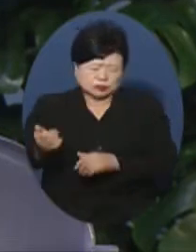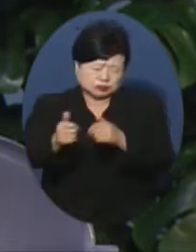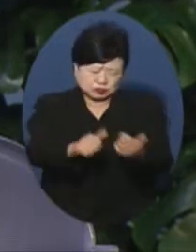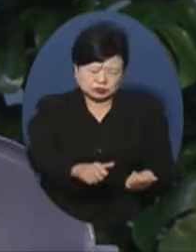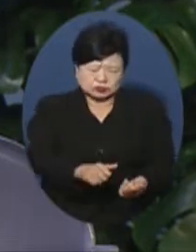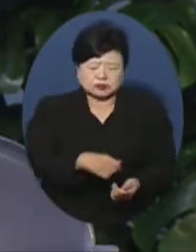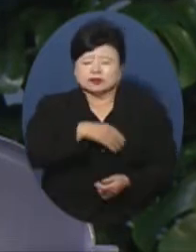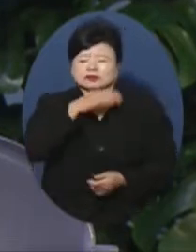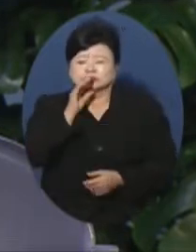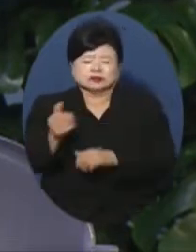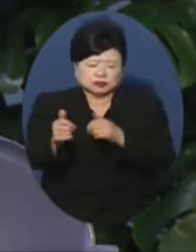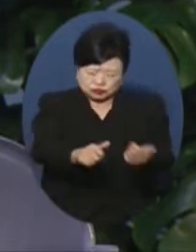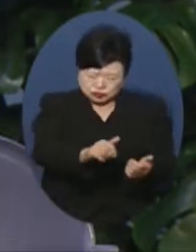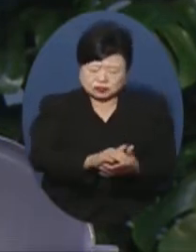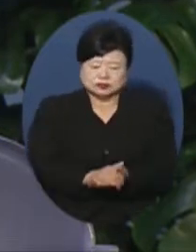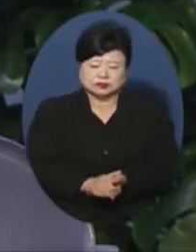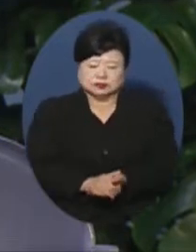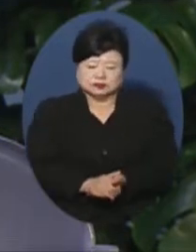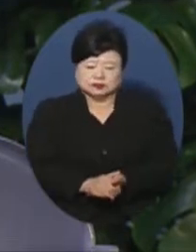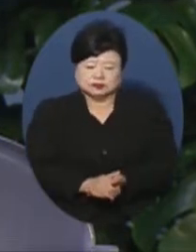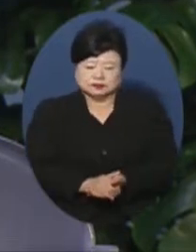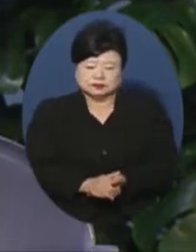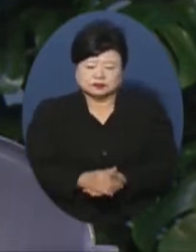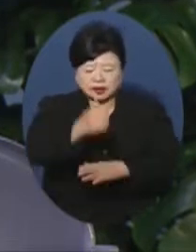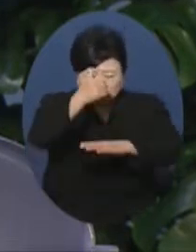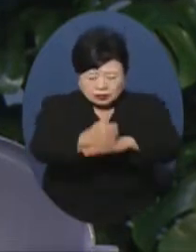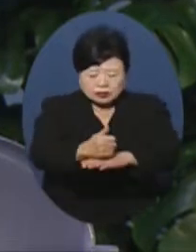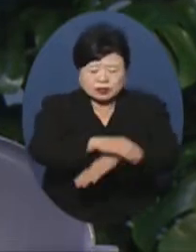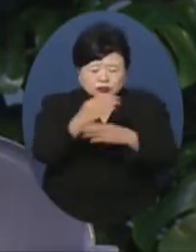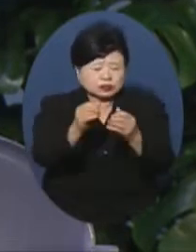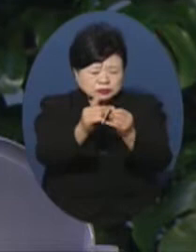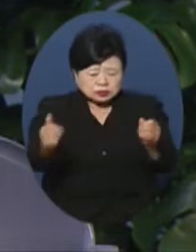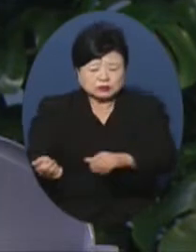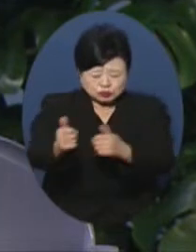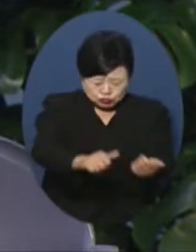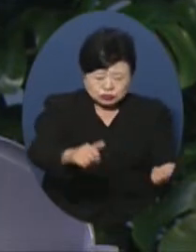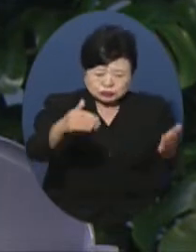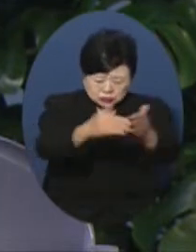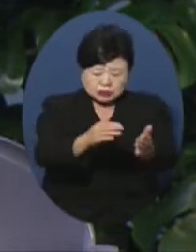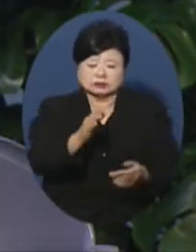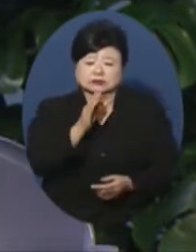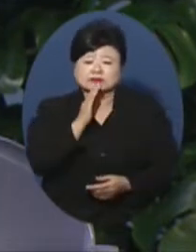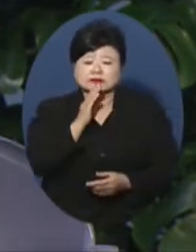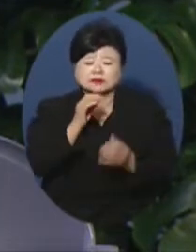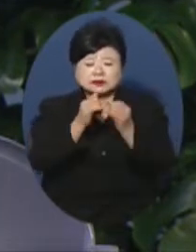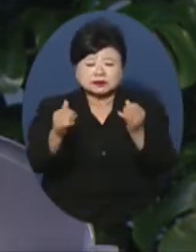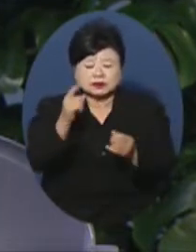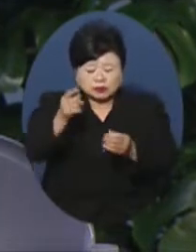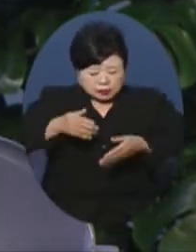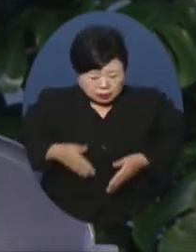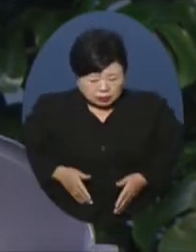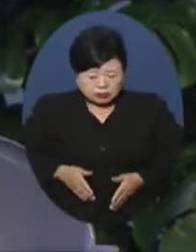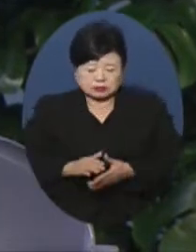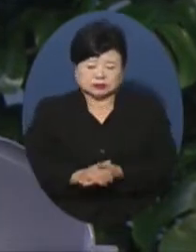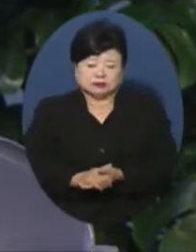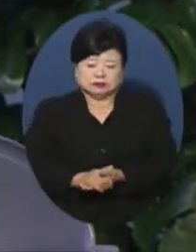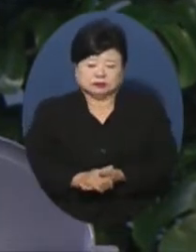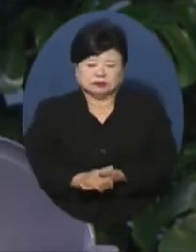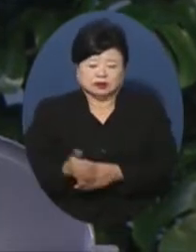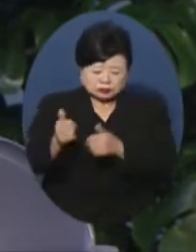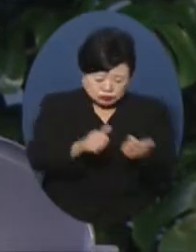젊어서도 죽고 늙어서도 죽습니다. 결국 모든 인간은 죽는 것입니다. 사람이 한번